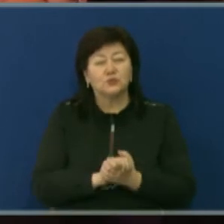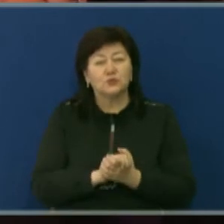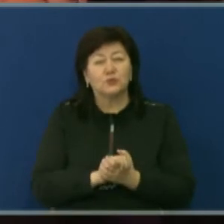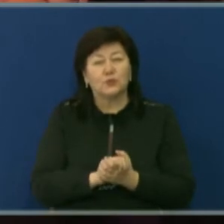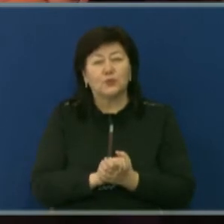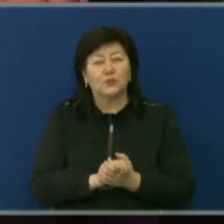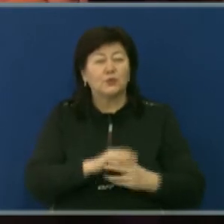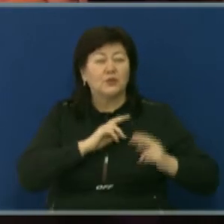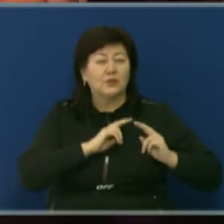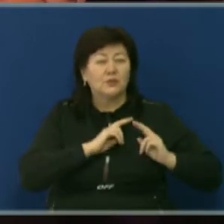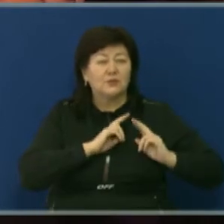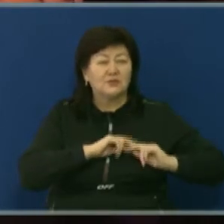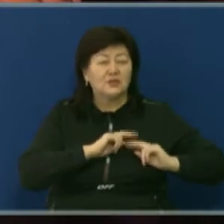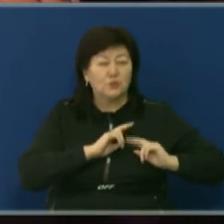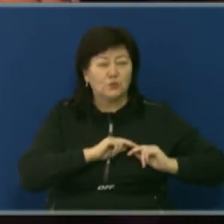труд,